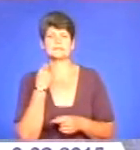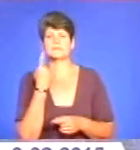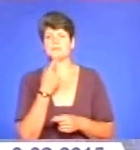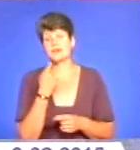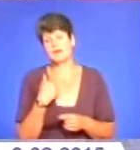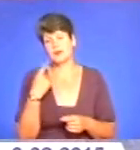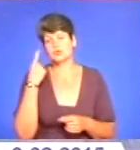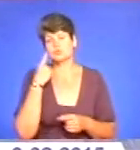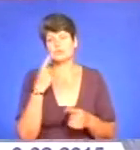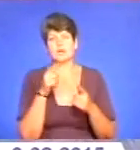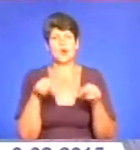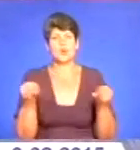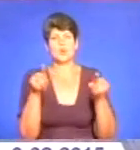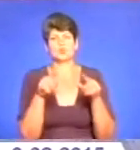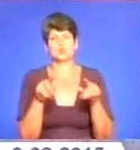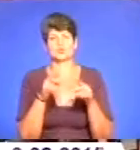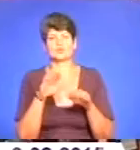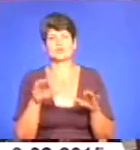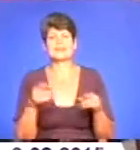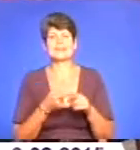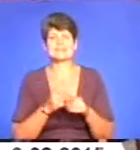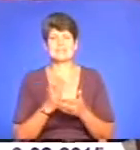для кругозору дітей це дуже важливо.